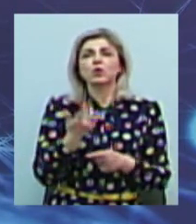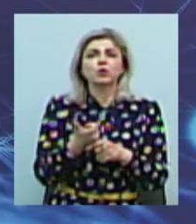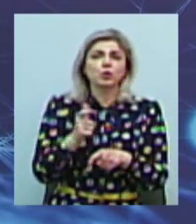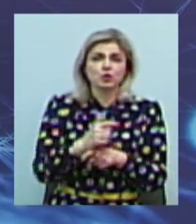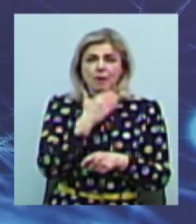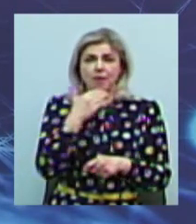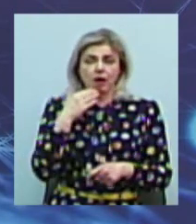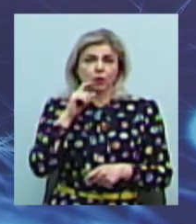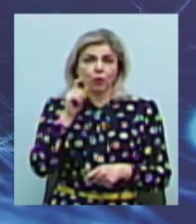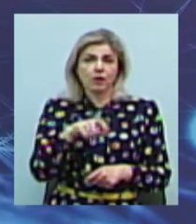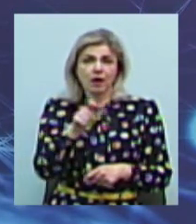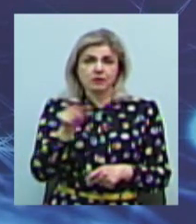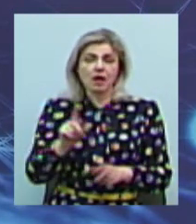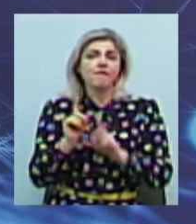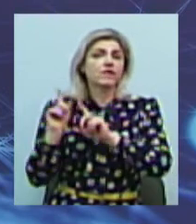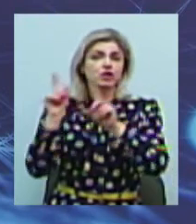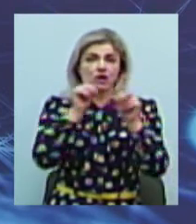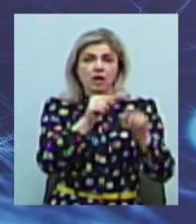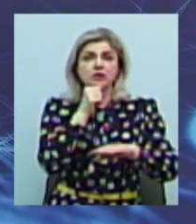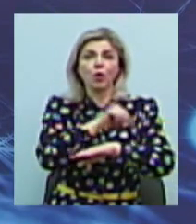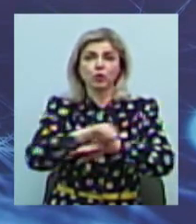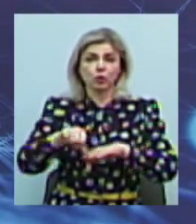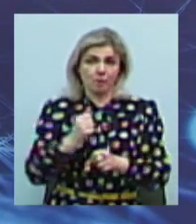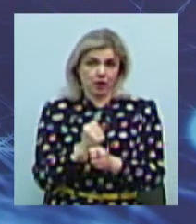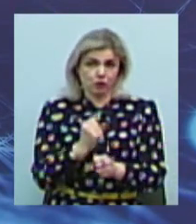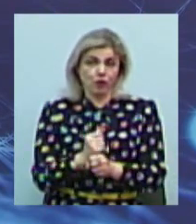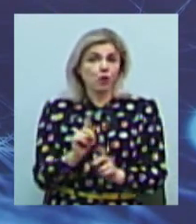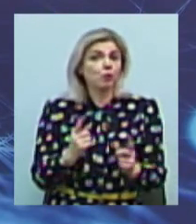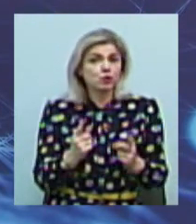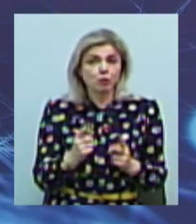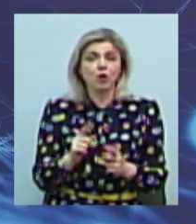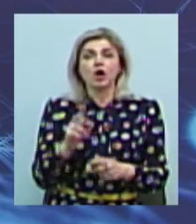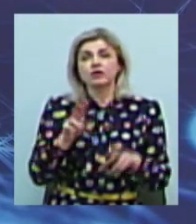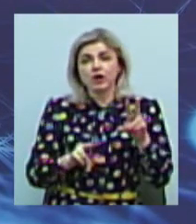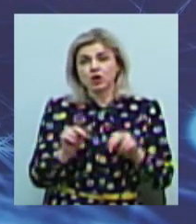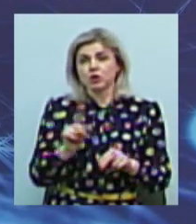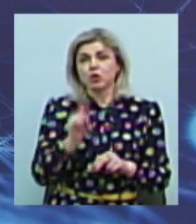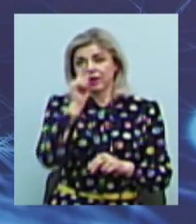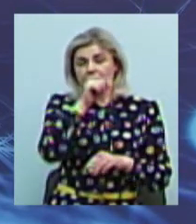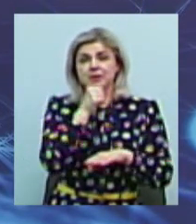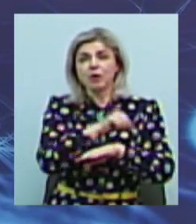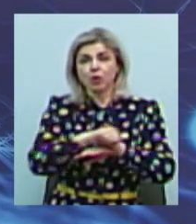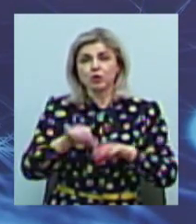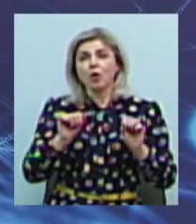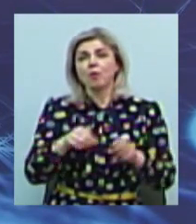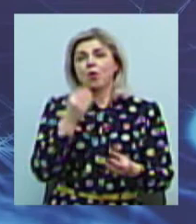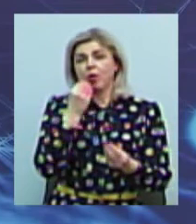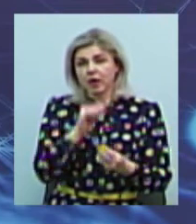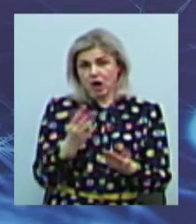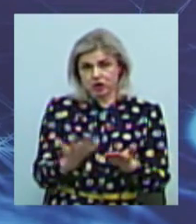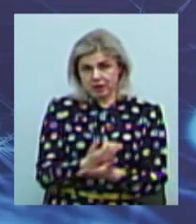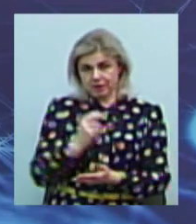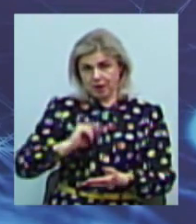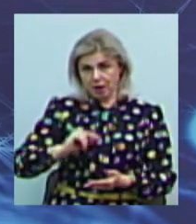багато українців виїжджають за кордон працювати. Ну, чому? Тому що вважають, що десь за кордоном можна знайти кращу роботу,